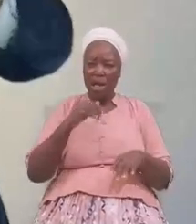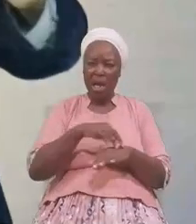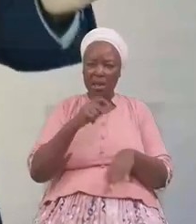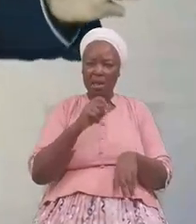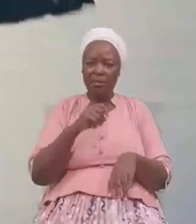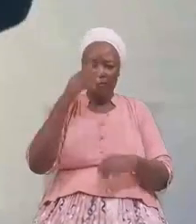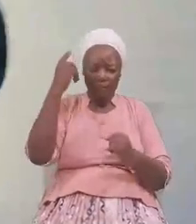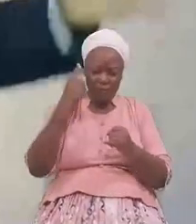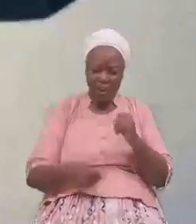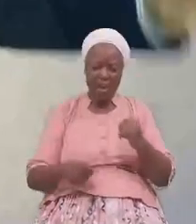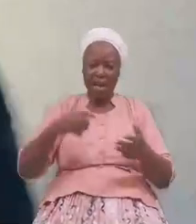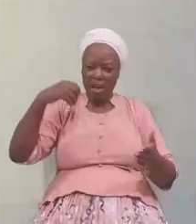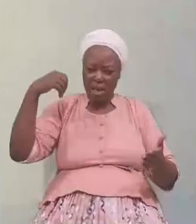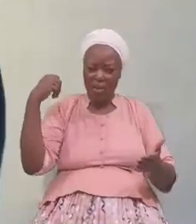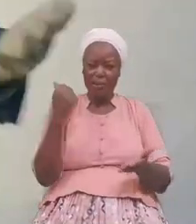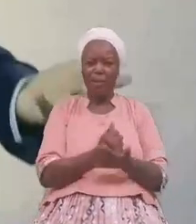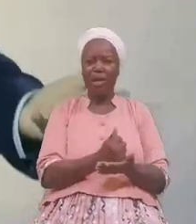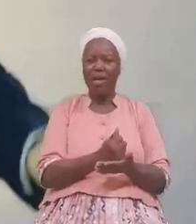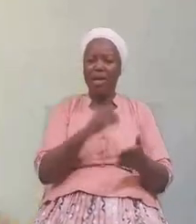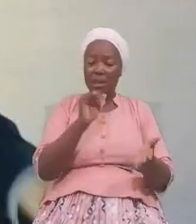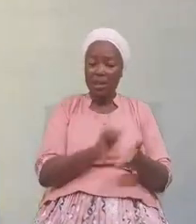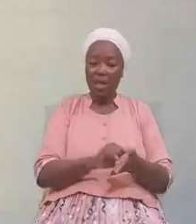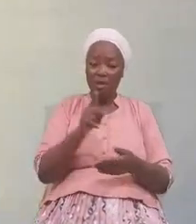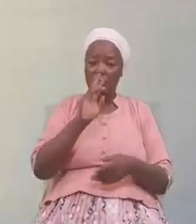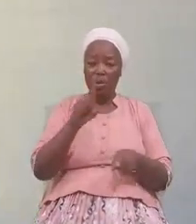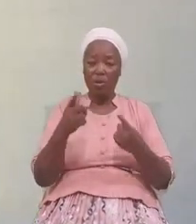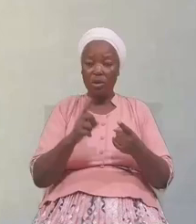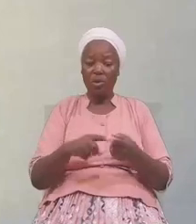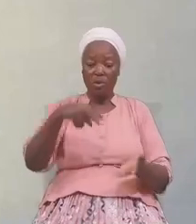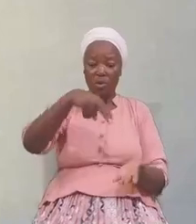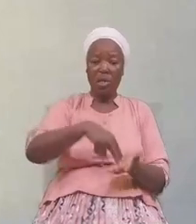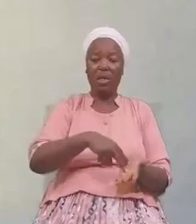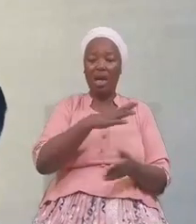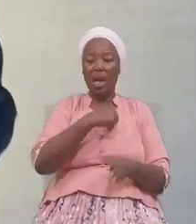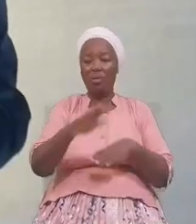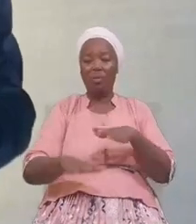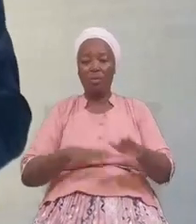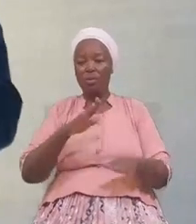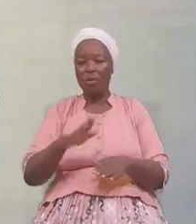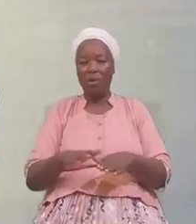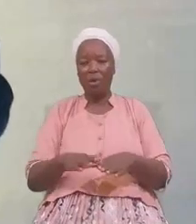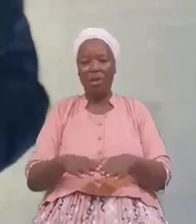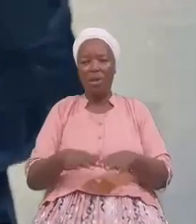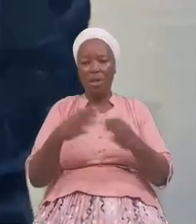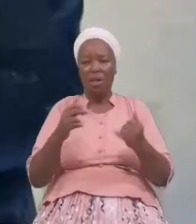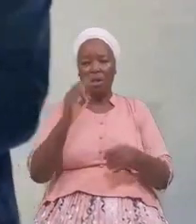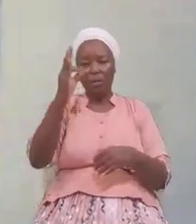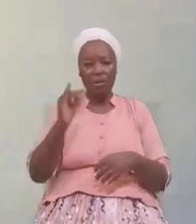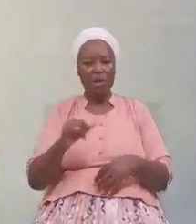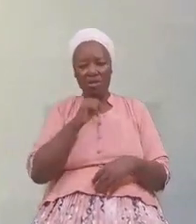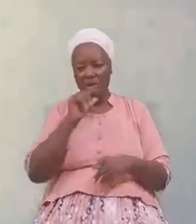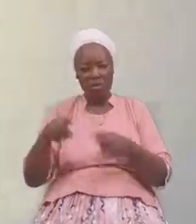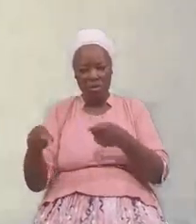Amen que tu vas te lever et marcher. Le prédicateur ne va pas venir